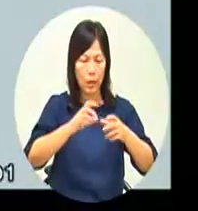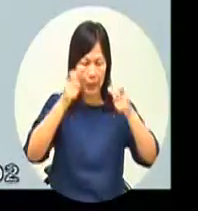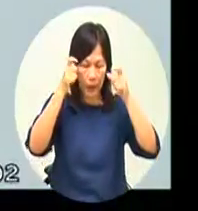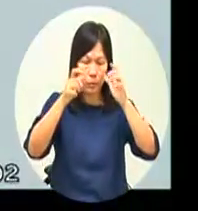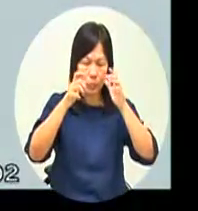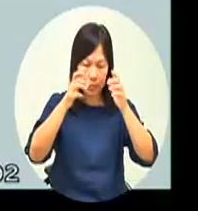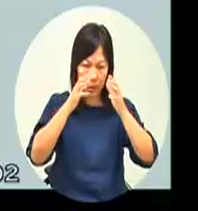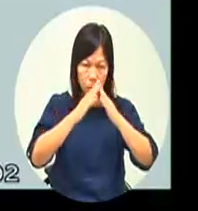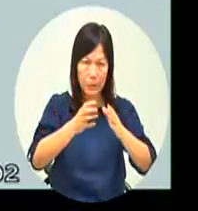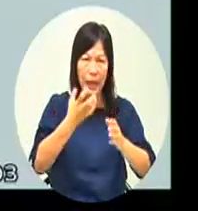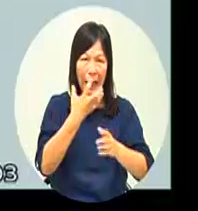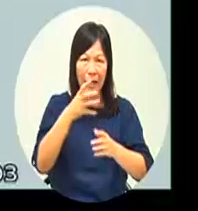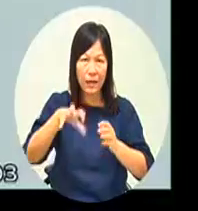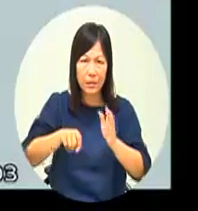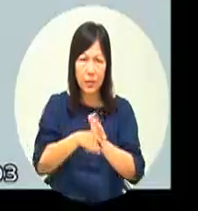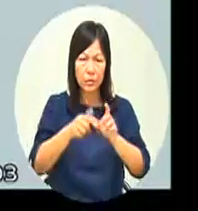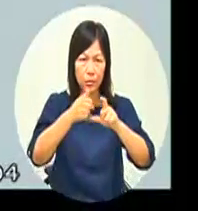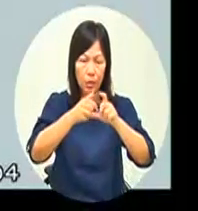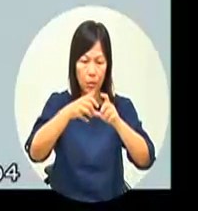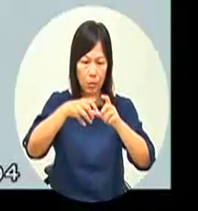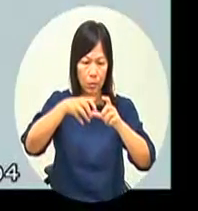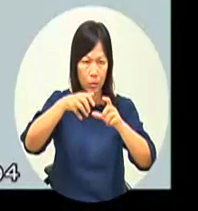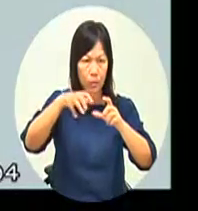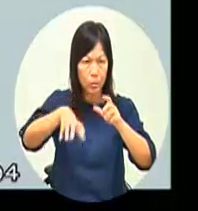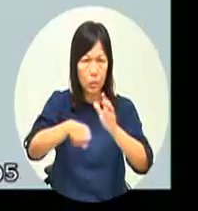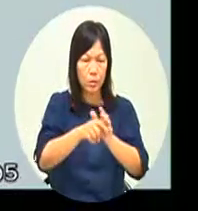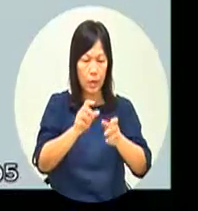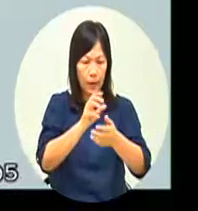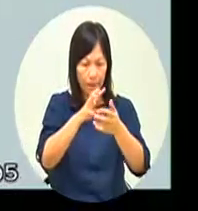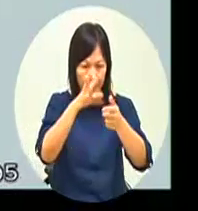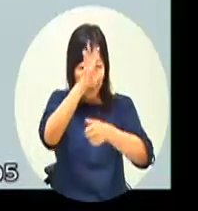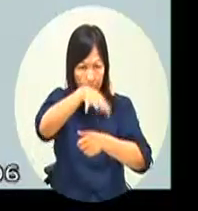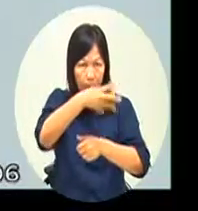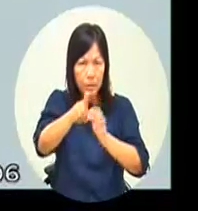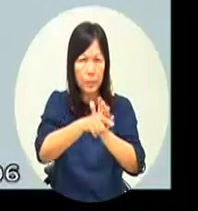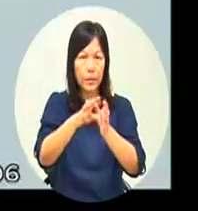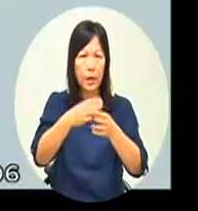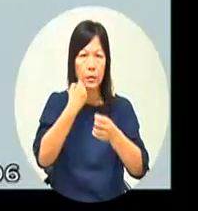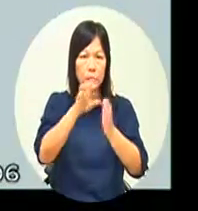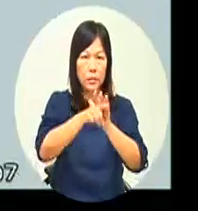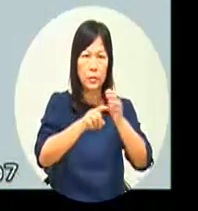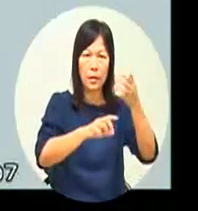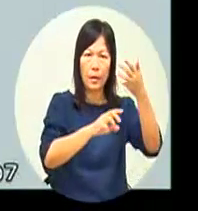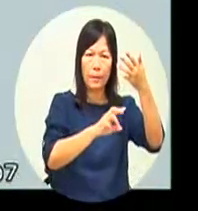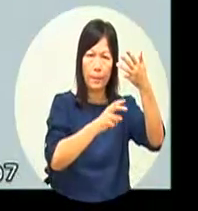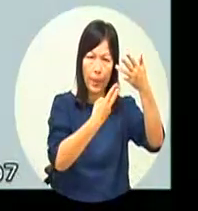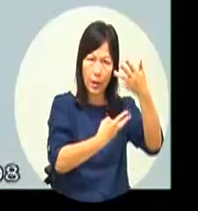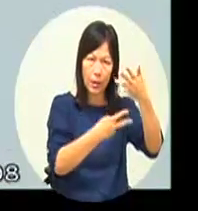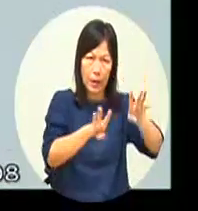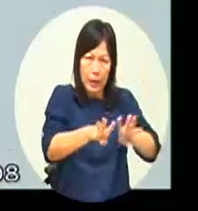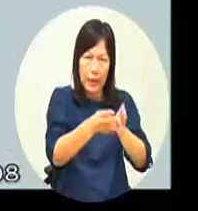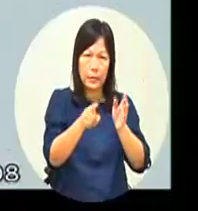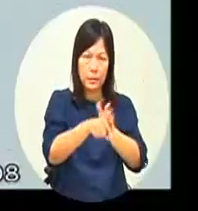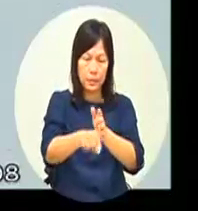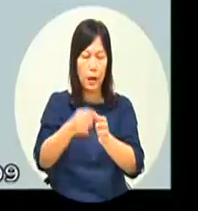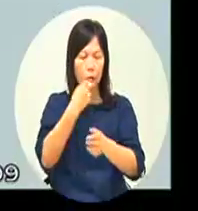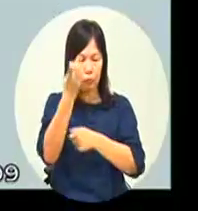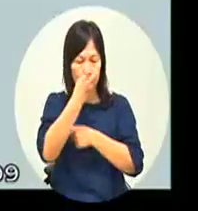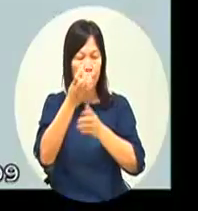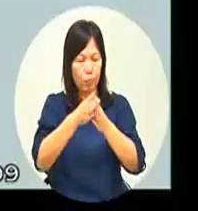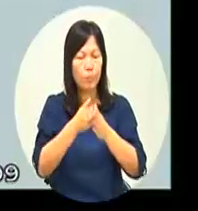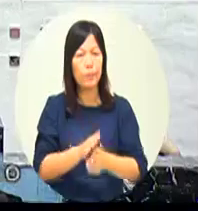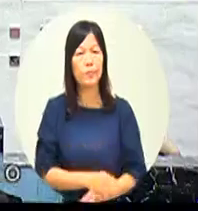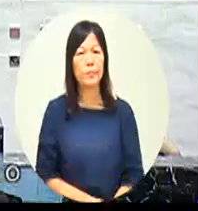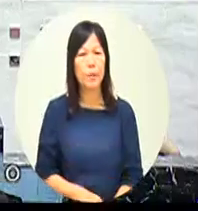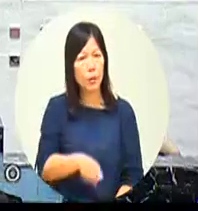高雄市盐埕区公所编制表，并至105年8月2日生效一案，请查账，请讨论。 各